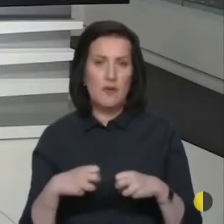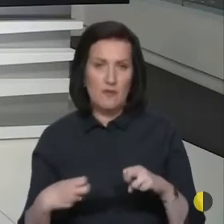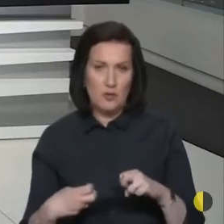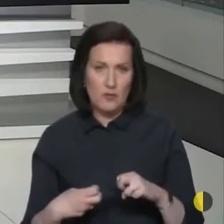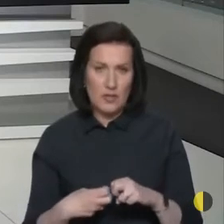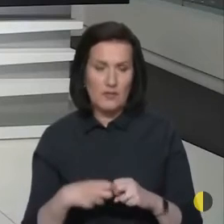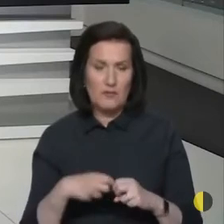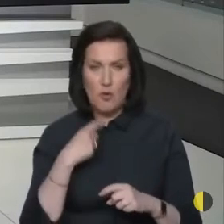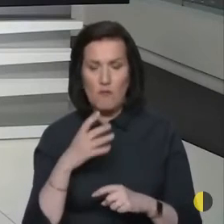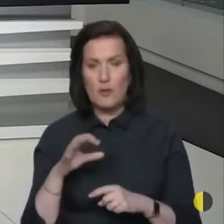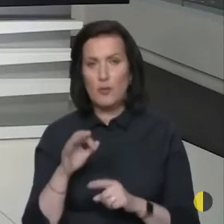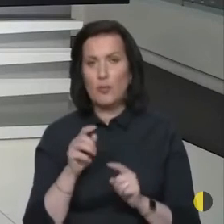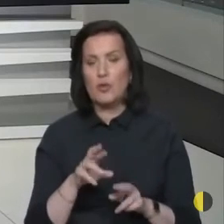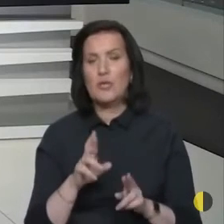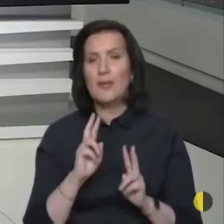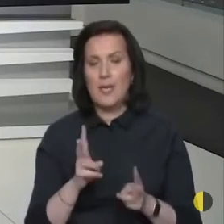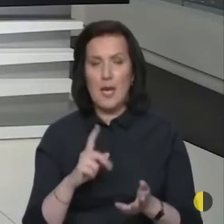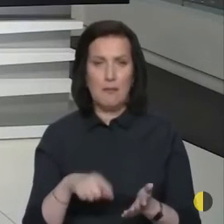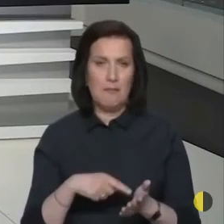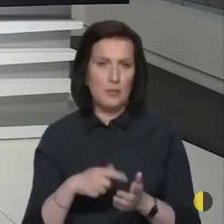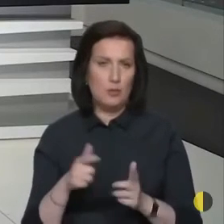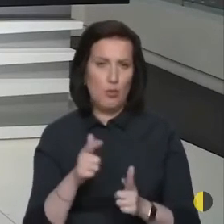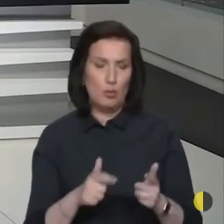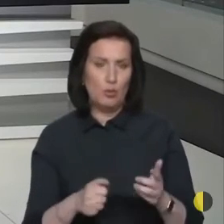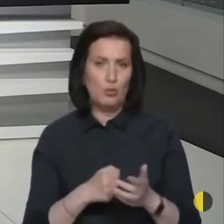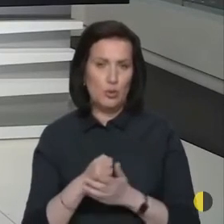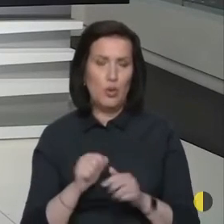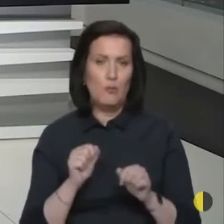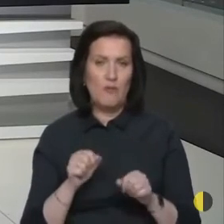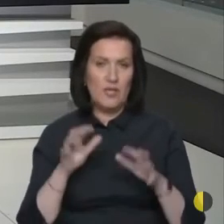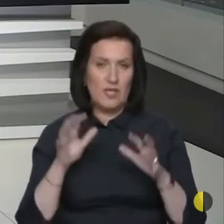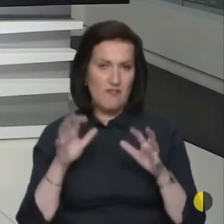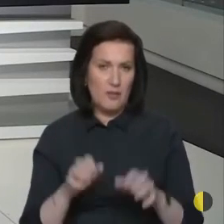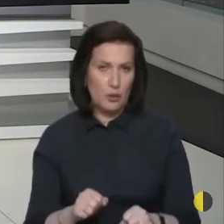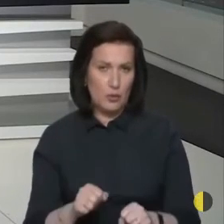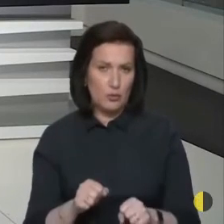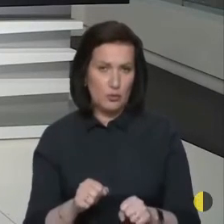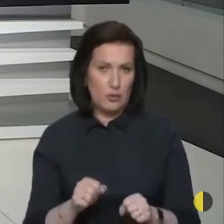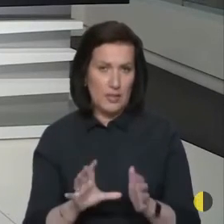Івано-Франківська, говорили про те, як місто готується до ймовірних відключень електроенергії.